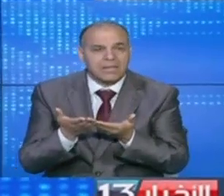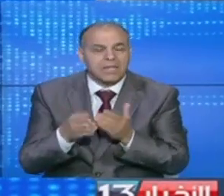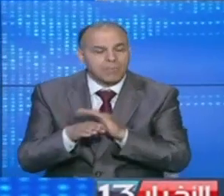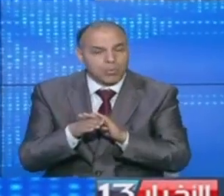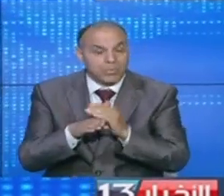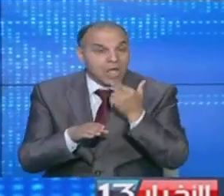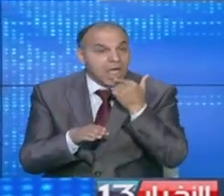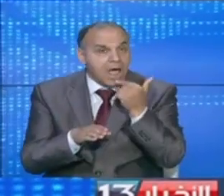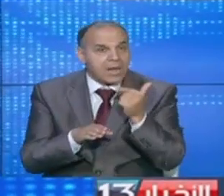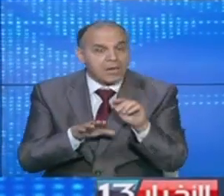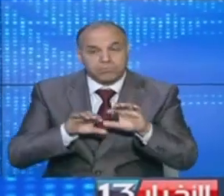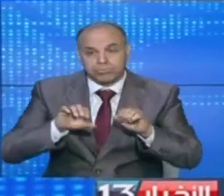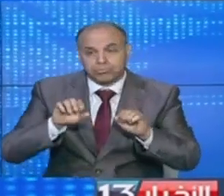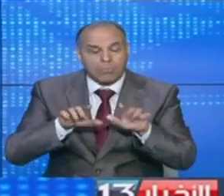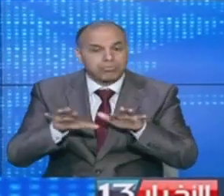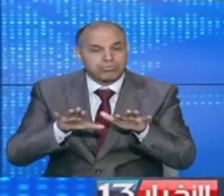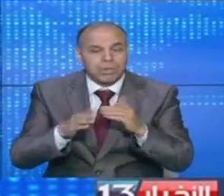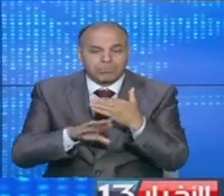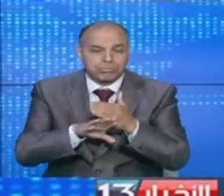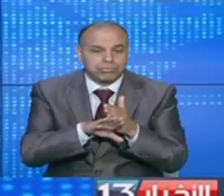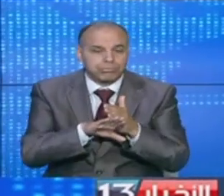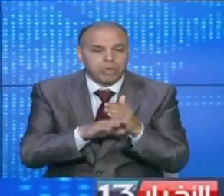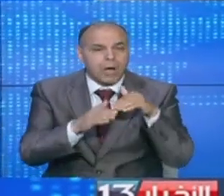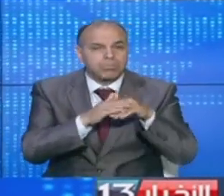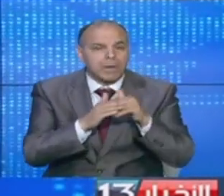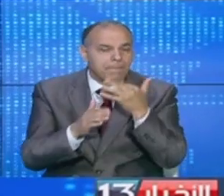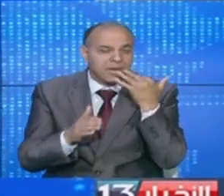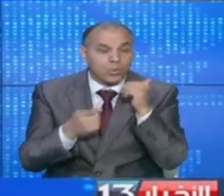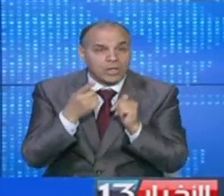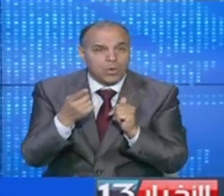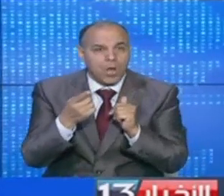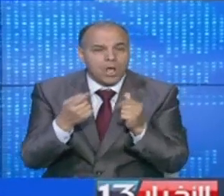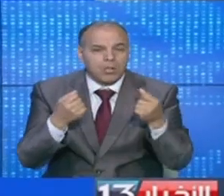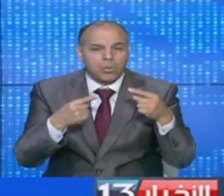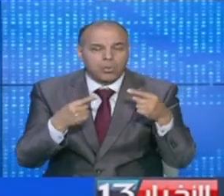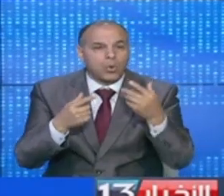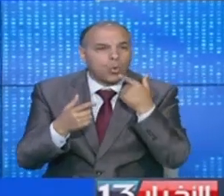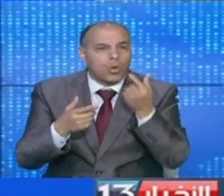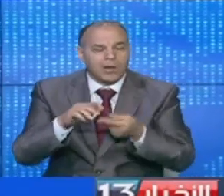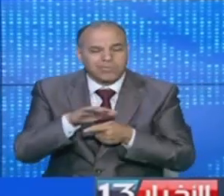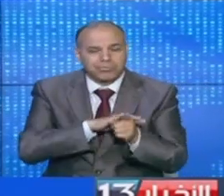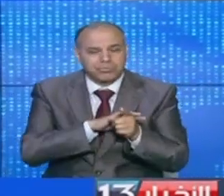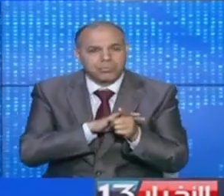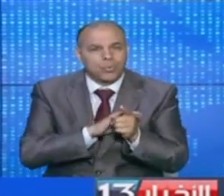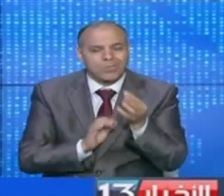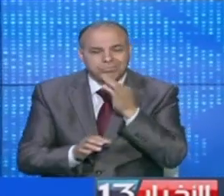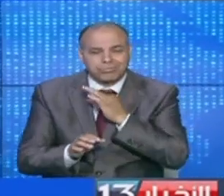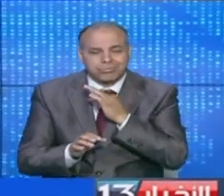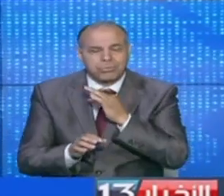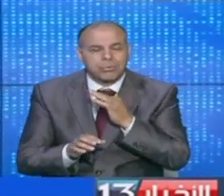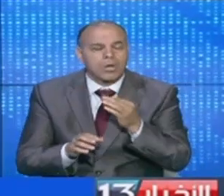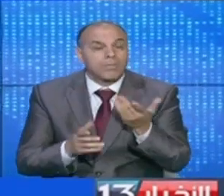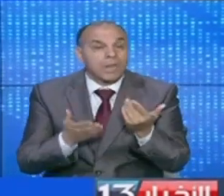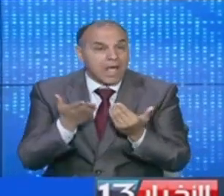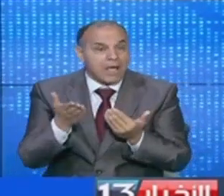ان التحكم في مسالك توزيع ومخازن التبريد ومكافحه ظواهر التهريب والاحتكار والمضاربه